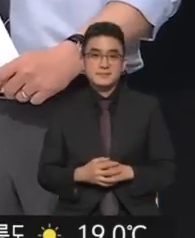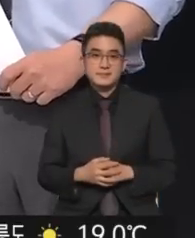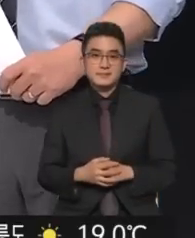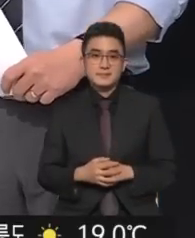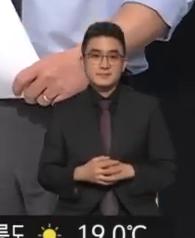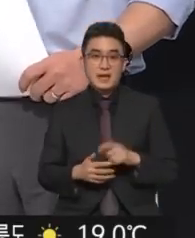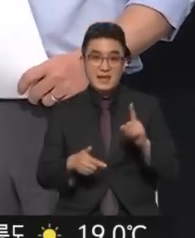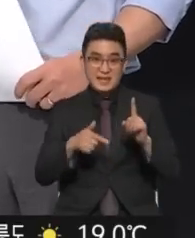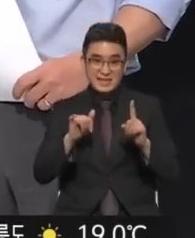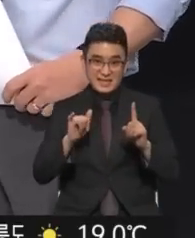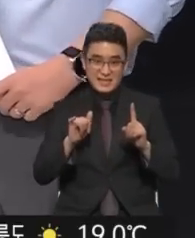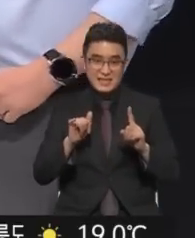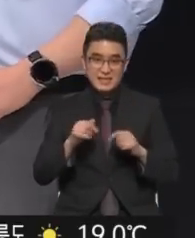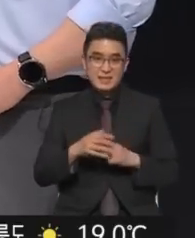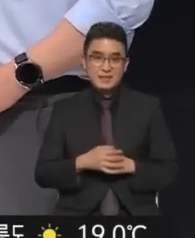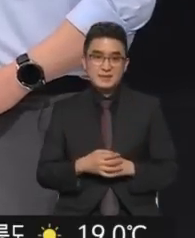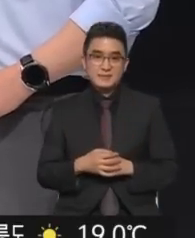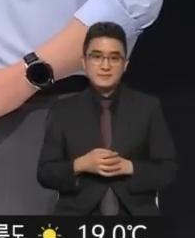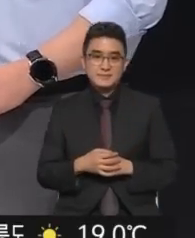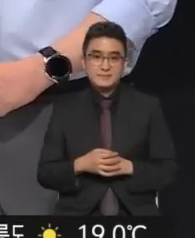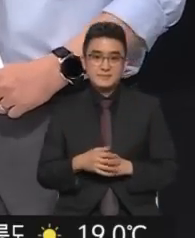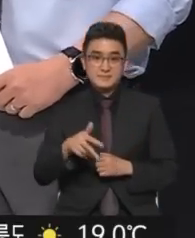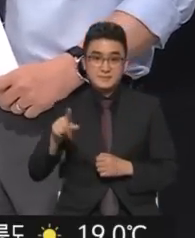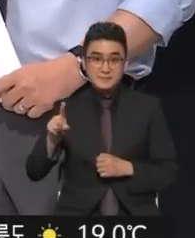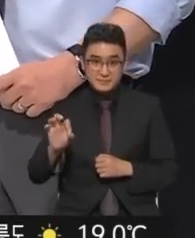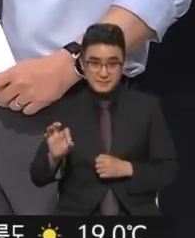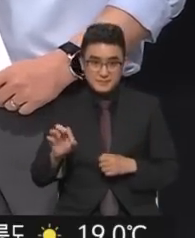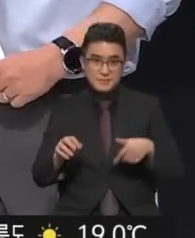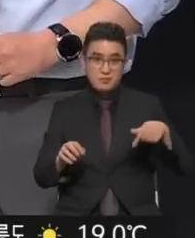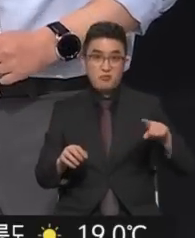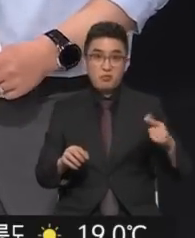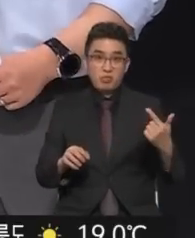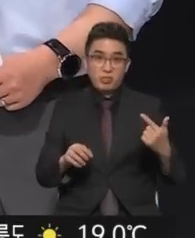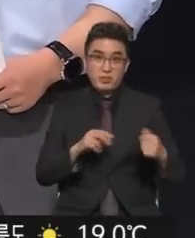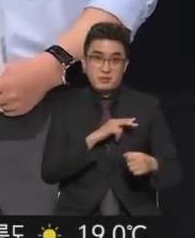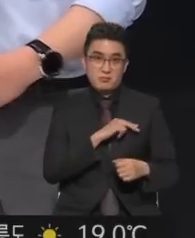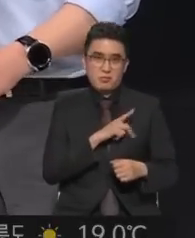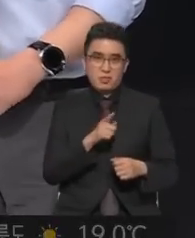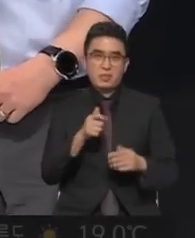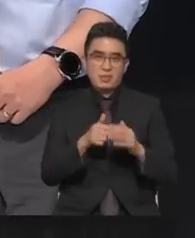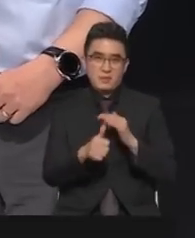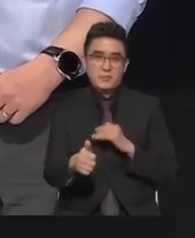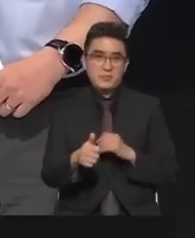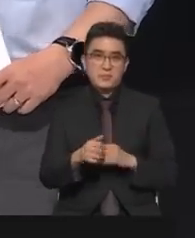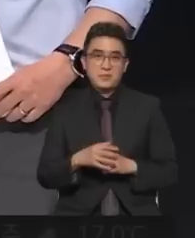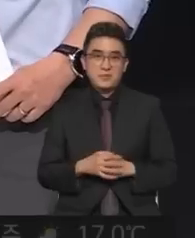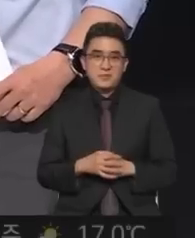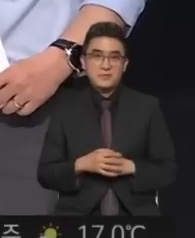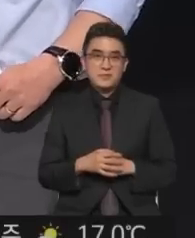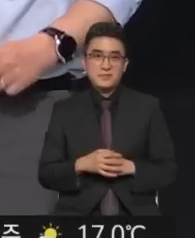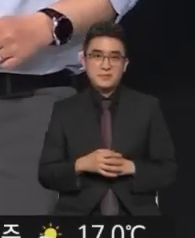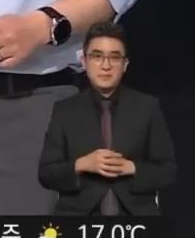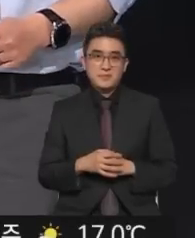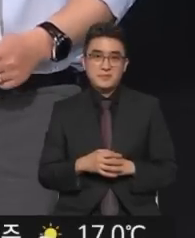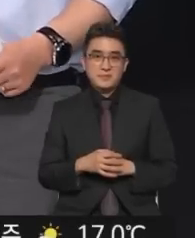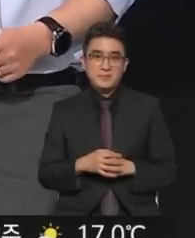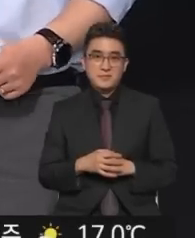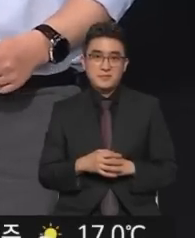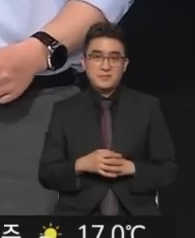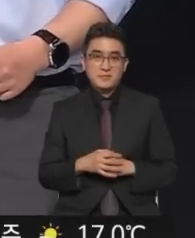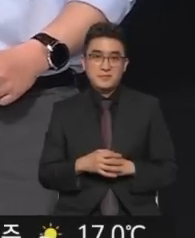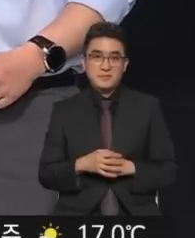일기 윤핵관들, 장제원, 권성동 의원이 대표적인 인사들이죠. 한때 계란 두